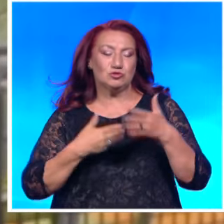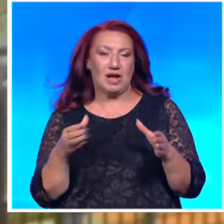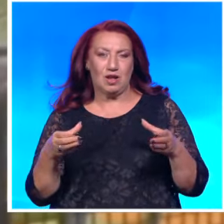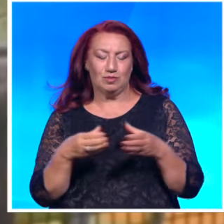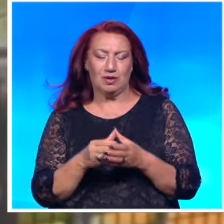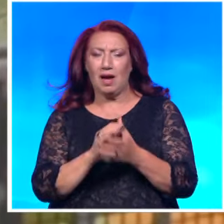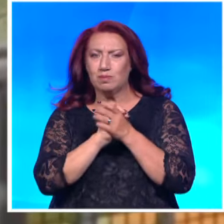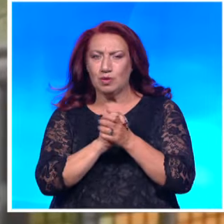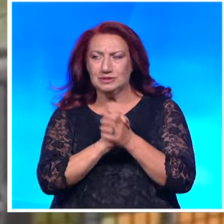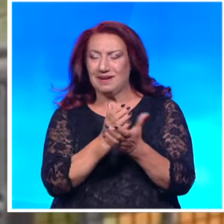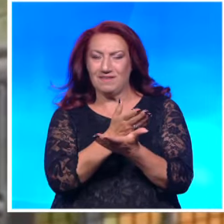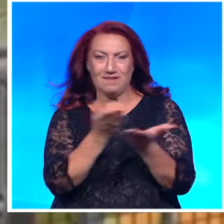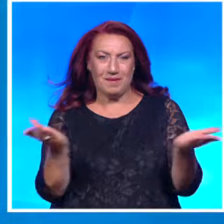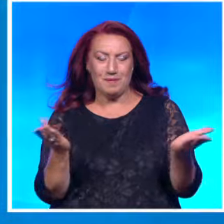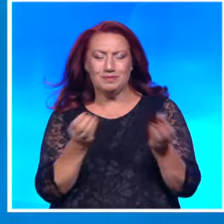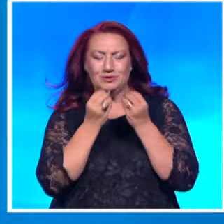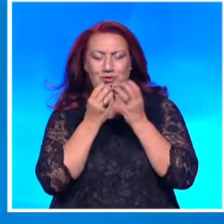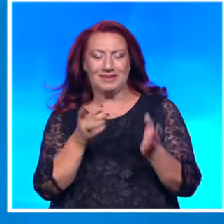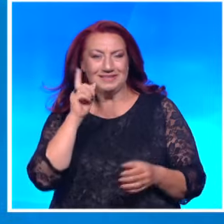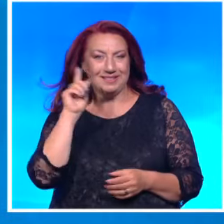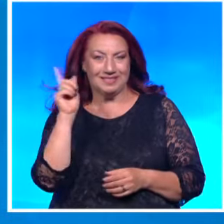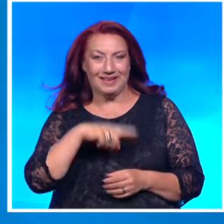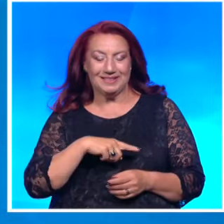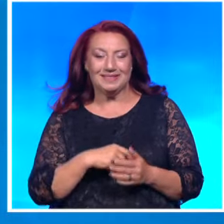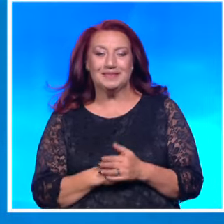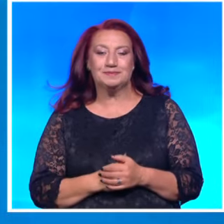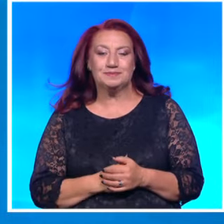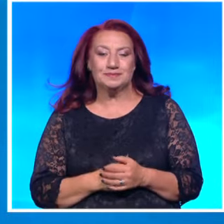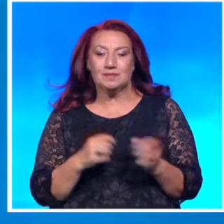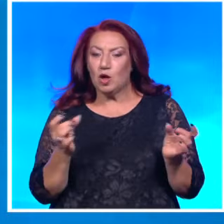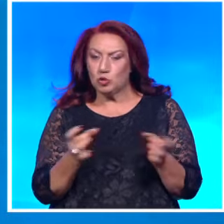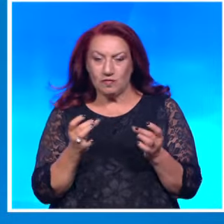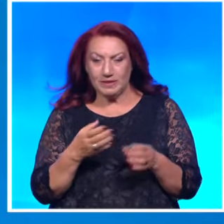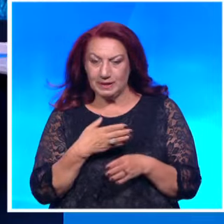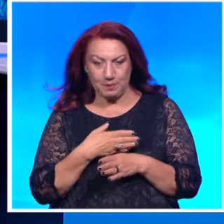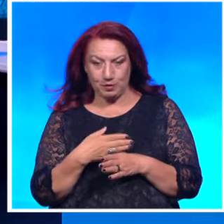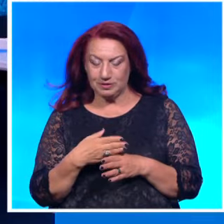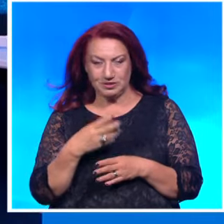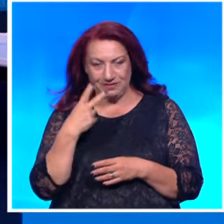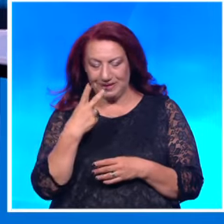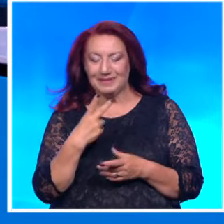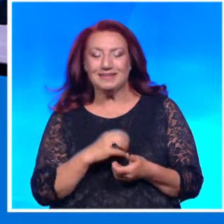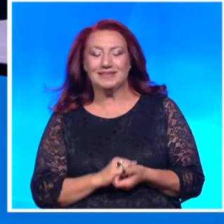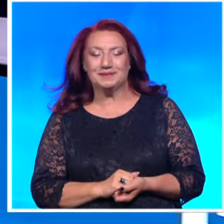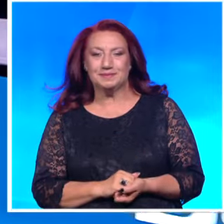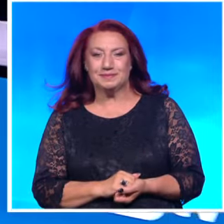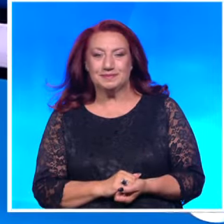великолепен ден. Сега BTV новините продължават. От мен приятна вечер.